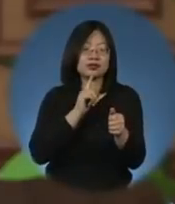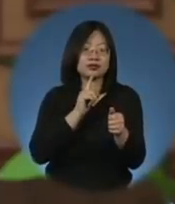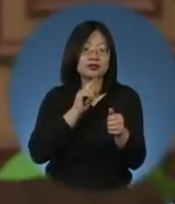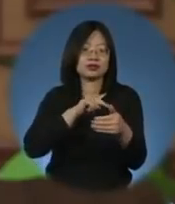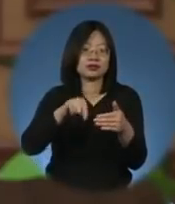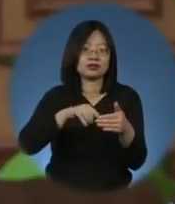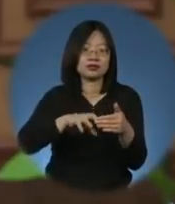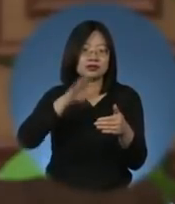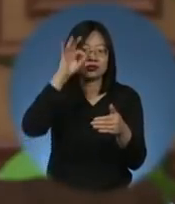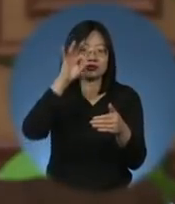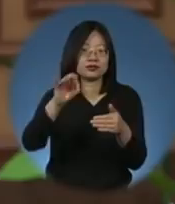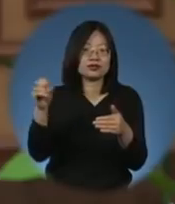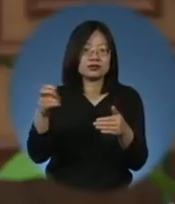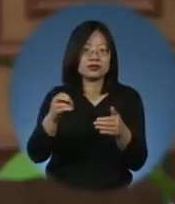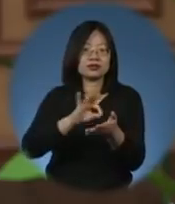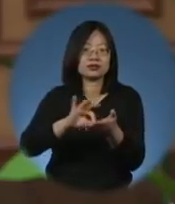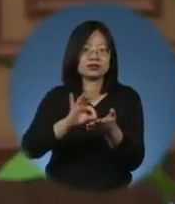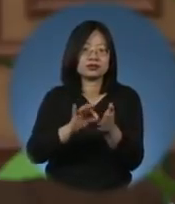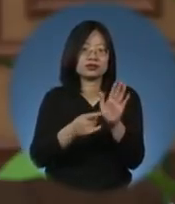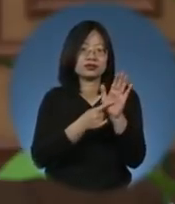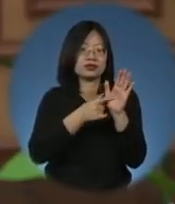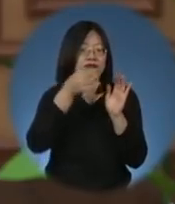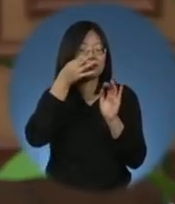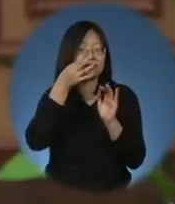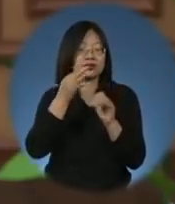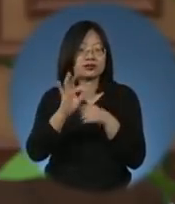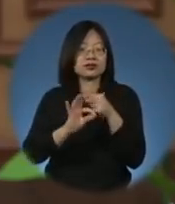말씀 중에 자주 사용한 표현이 네. 뭐